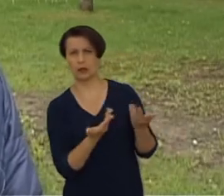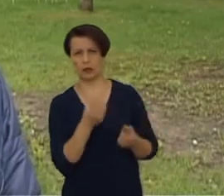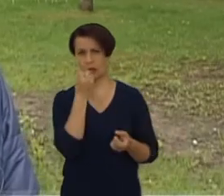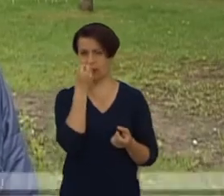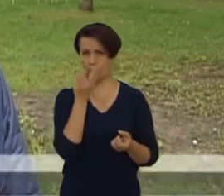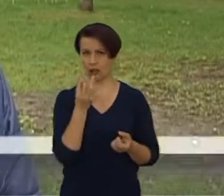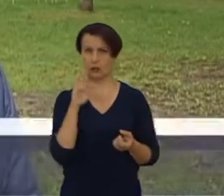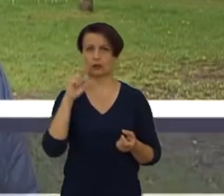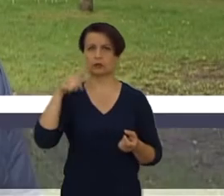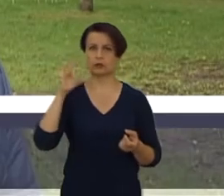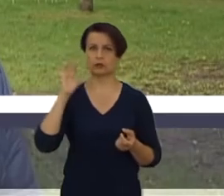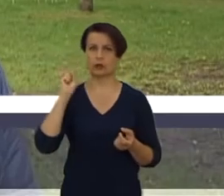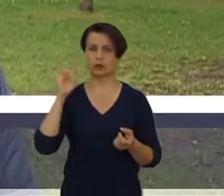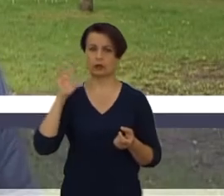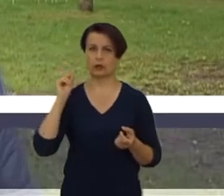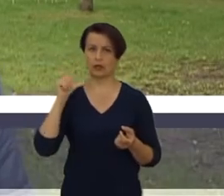simbolizuojam rugiagėlėm